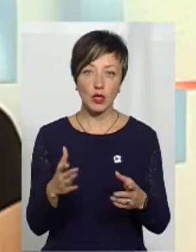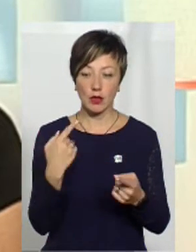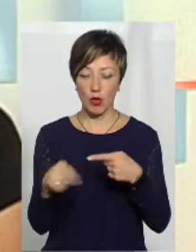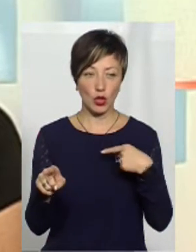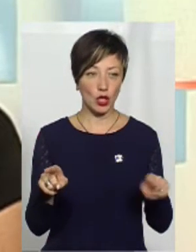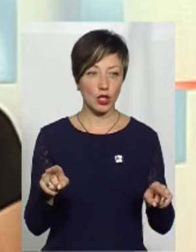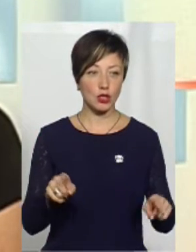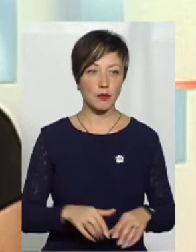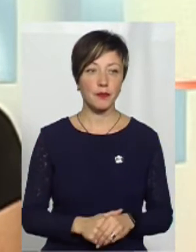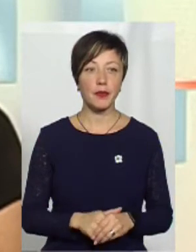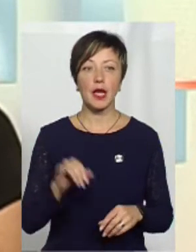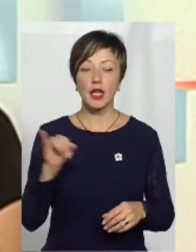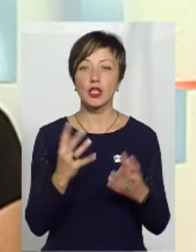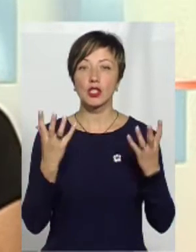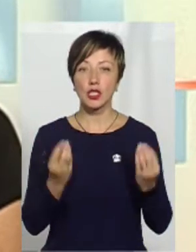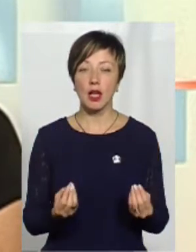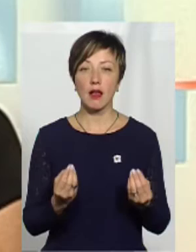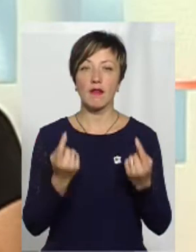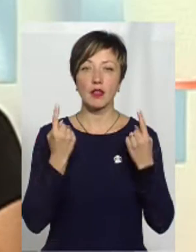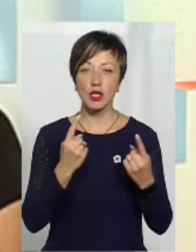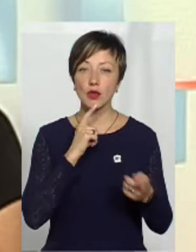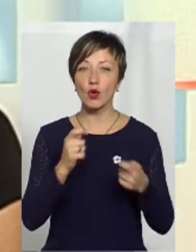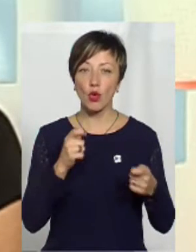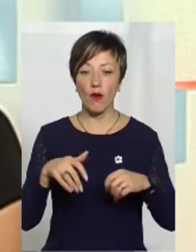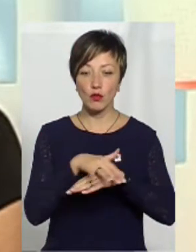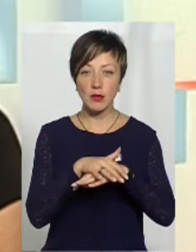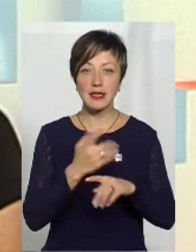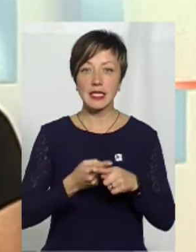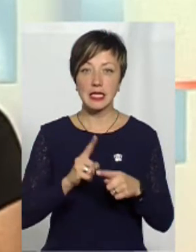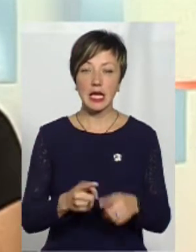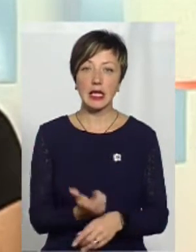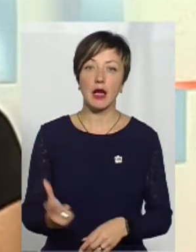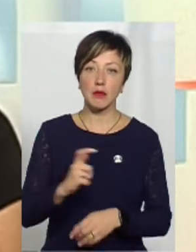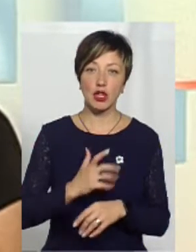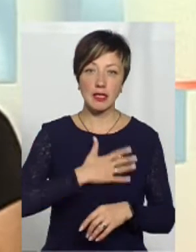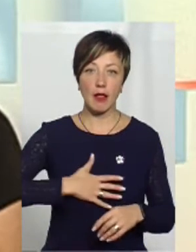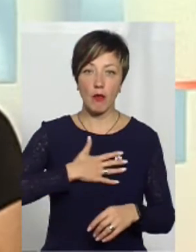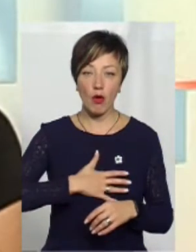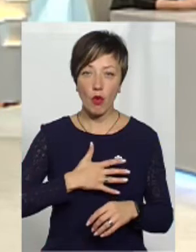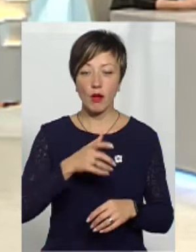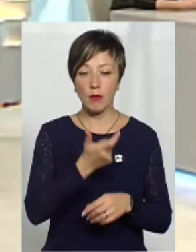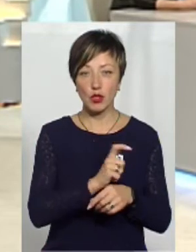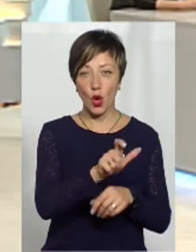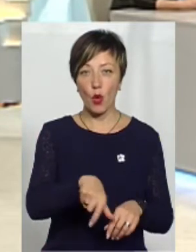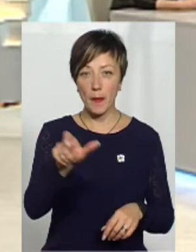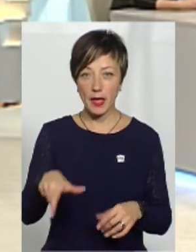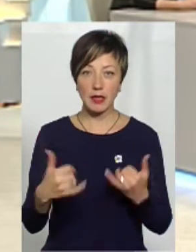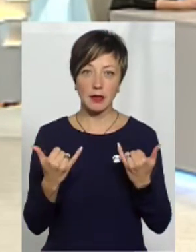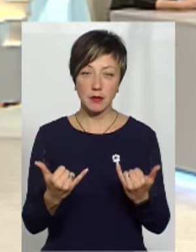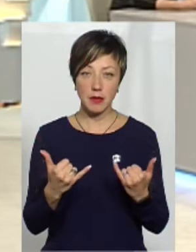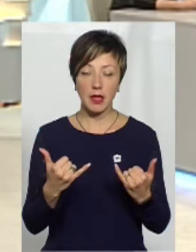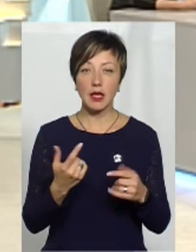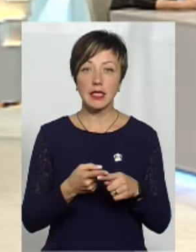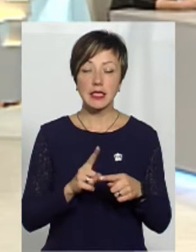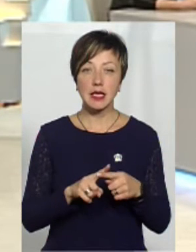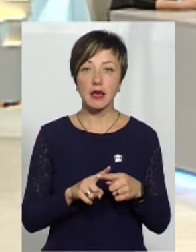кардинально протилежними. Ну і ще величезна острога в суспільстві, і це, напевно, найбільше занепокоєння більшості громадян, які експертного